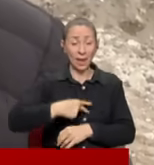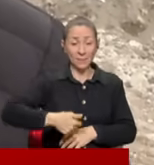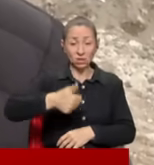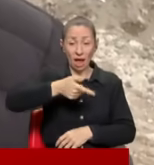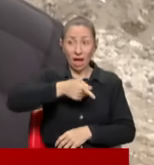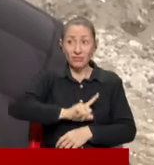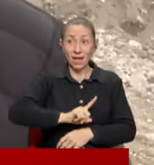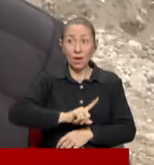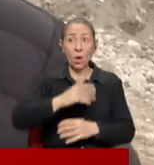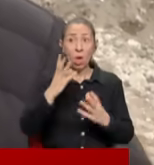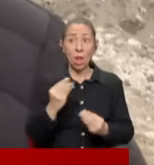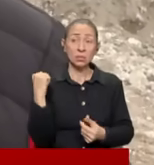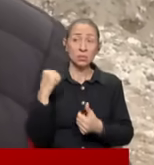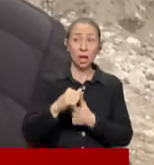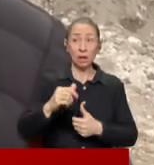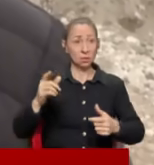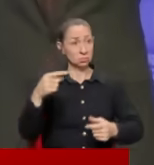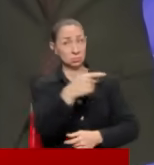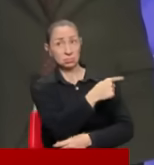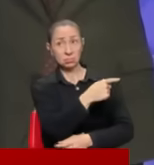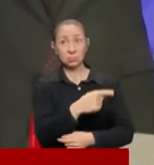Belediye Başkan adayı olarak tekrardan